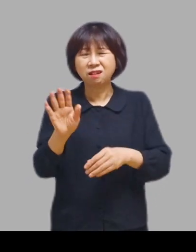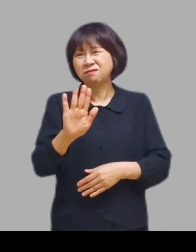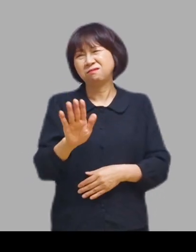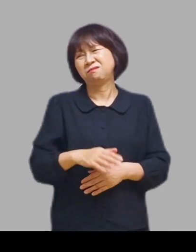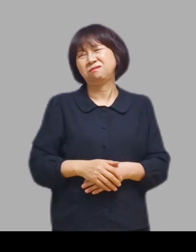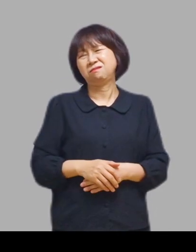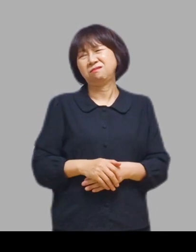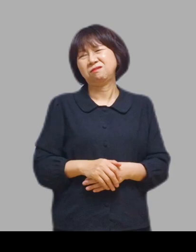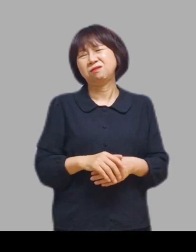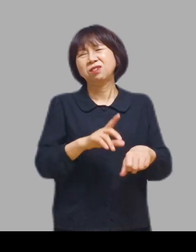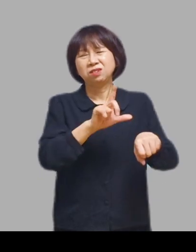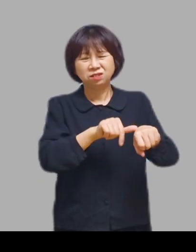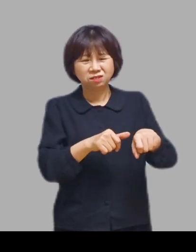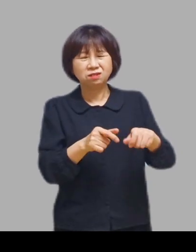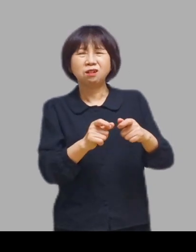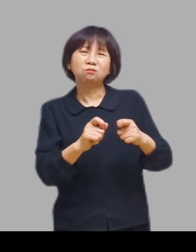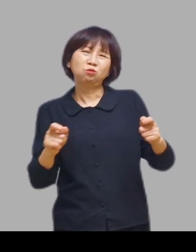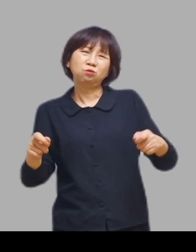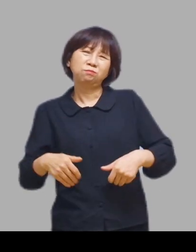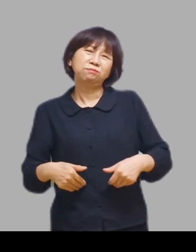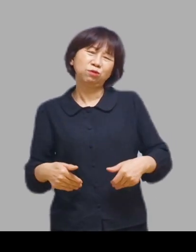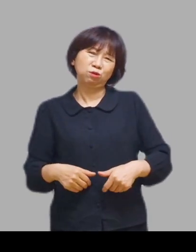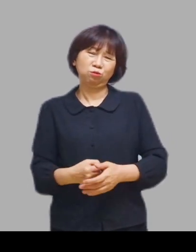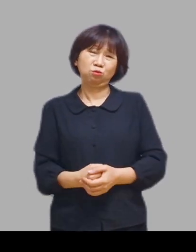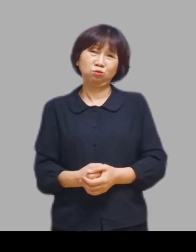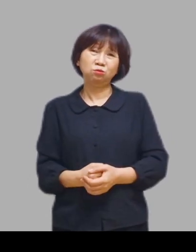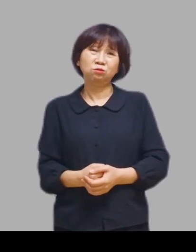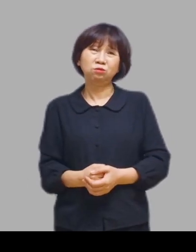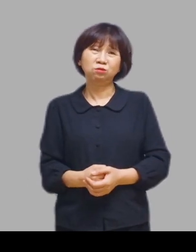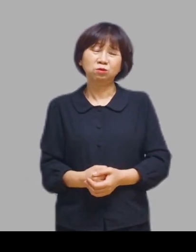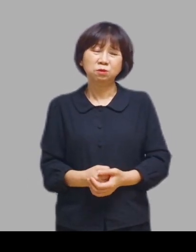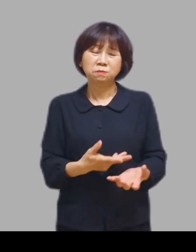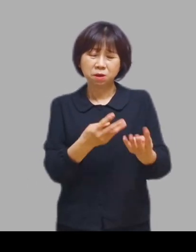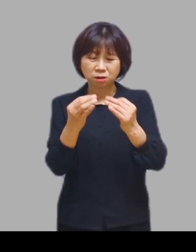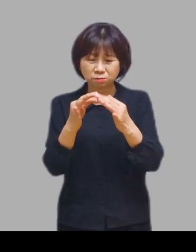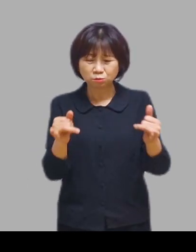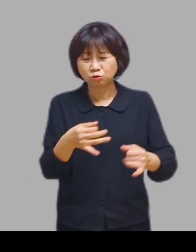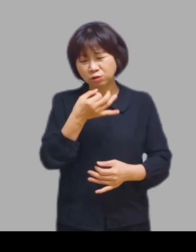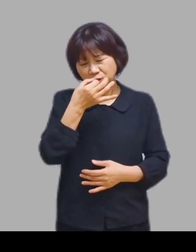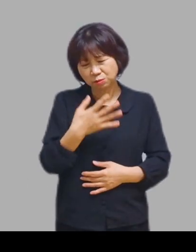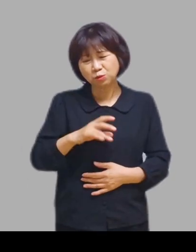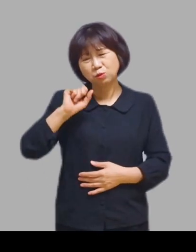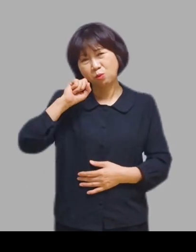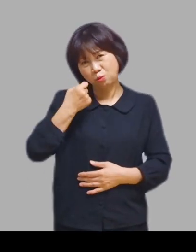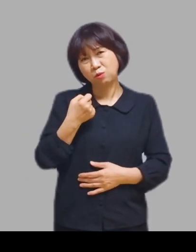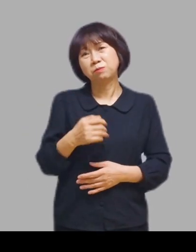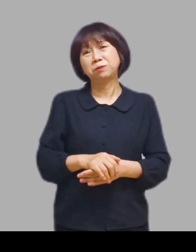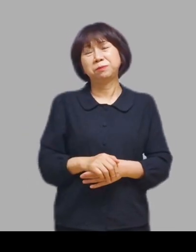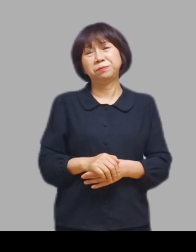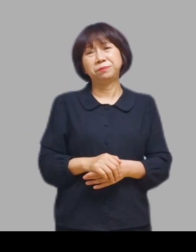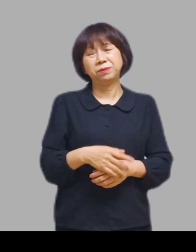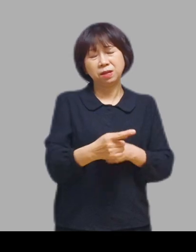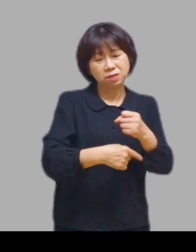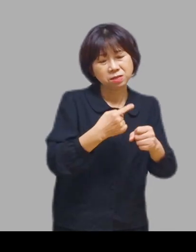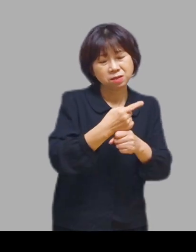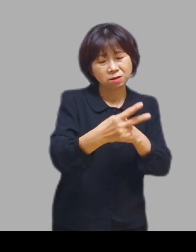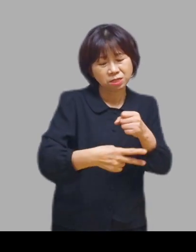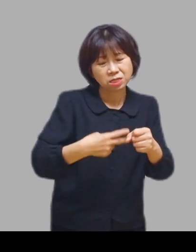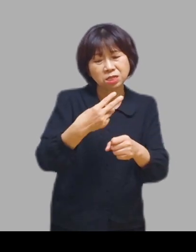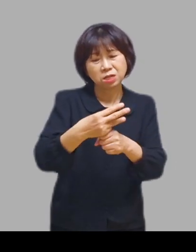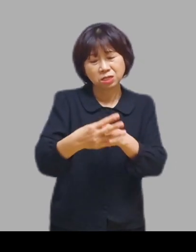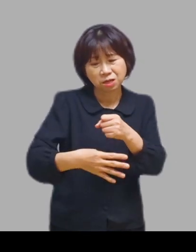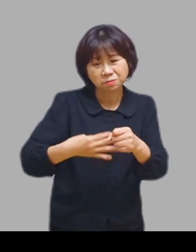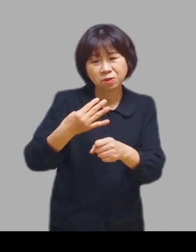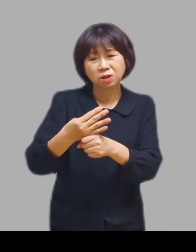있어요. 많은 분들이 알 정도로 어려운 시간을 보낸 분들이 있어요. 한 해, 두 해, 여러 해가 지나가니까